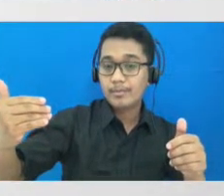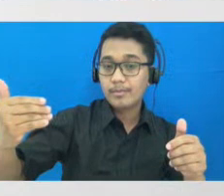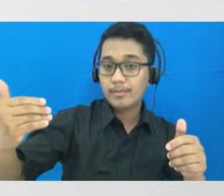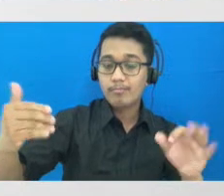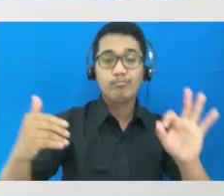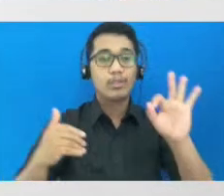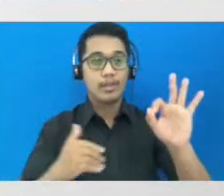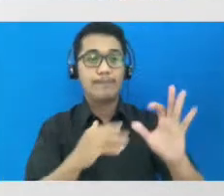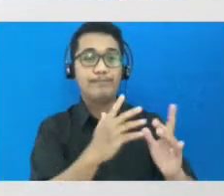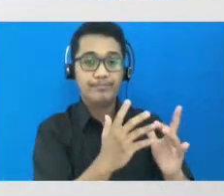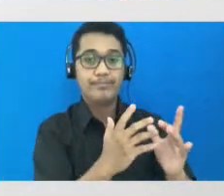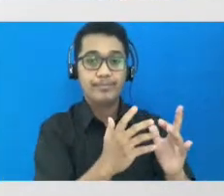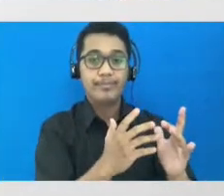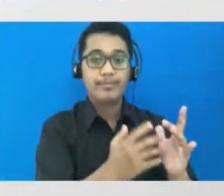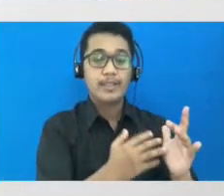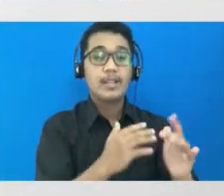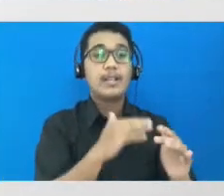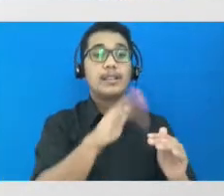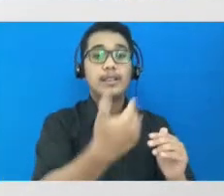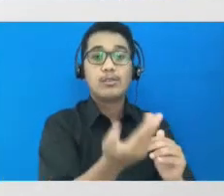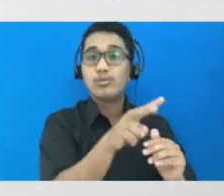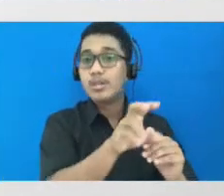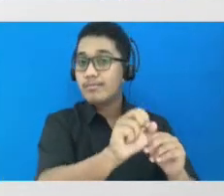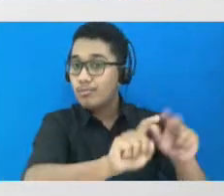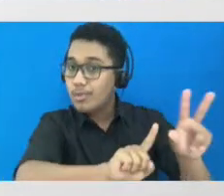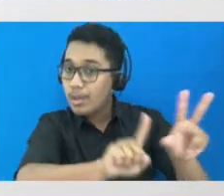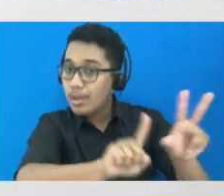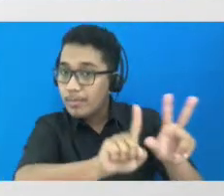Dan pada tahun 2018,